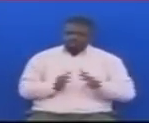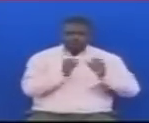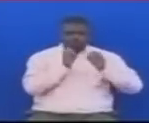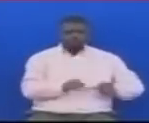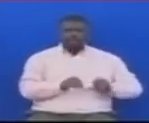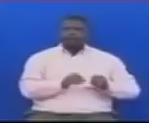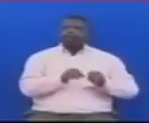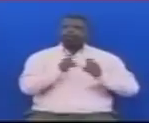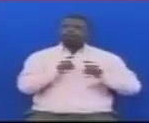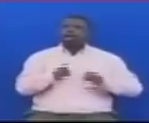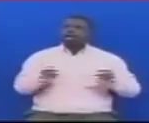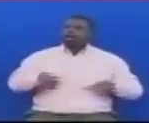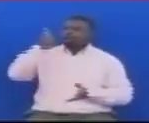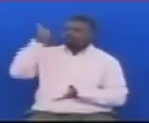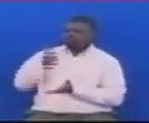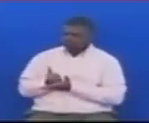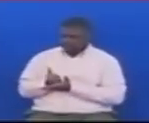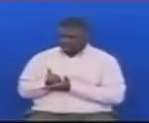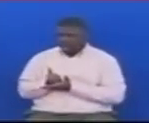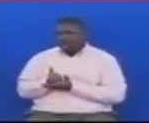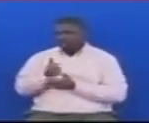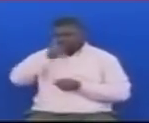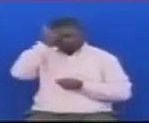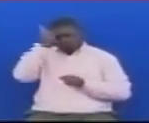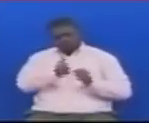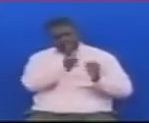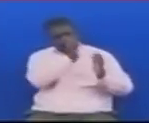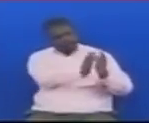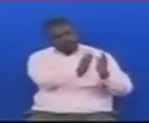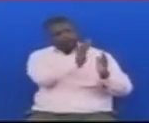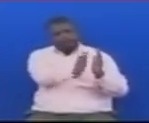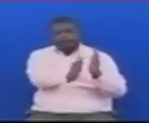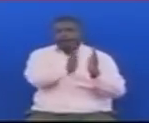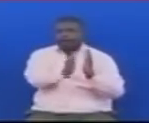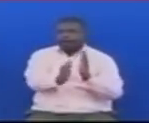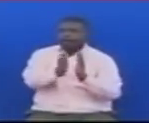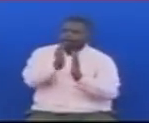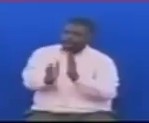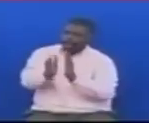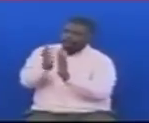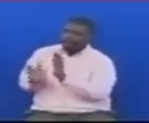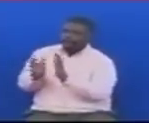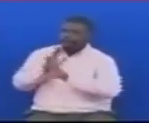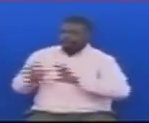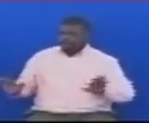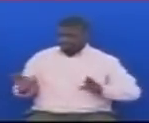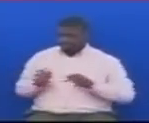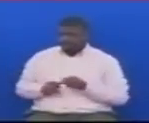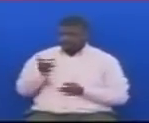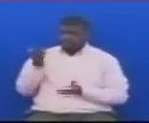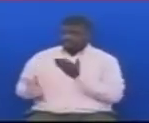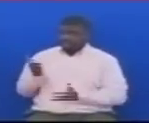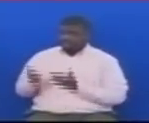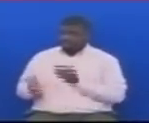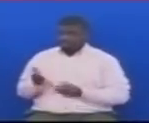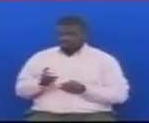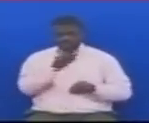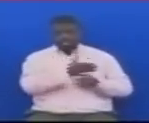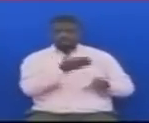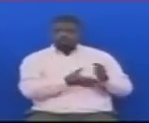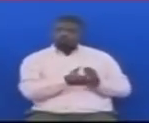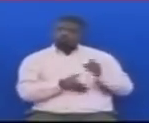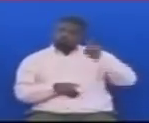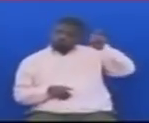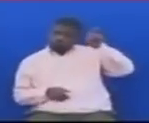na kuweka vipaumbele ili kuhakikisha tunaondokana na changamoto hii. Aidha, tayari tathmini ya jengo la mahakama na Chingwea